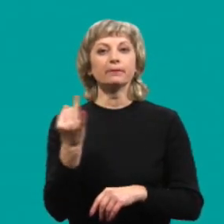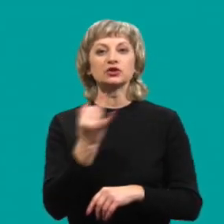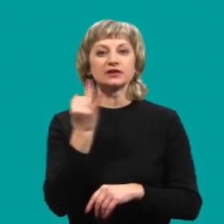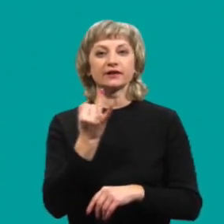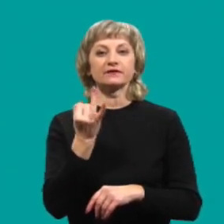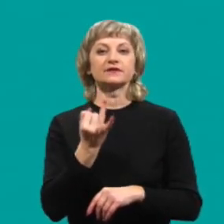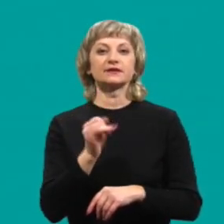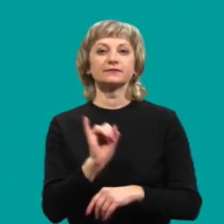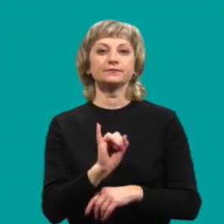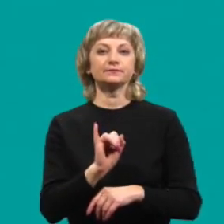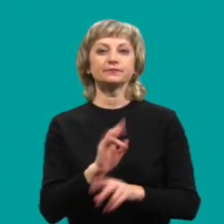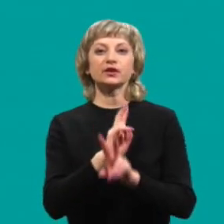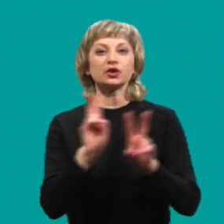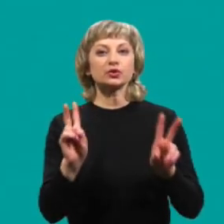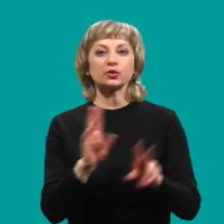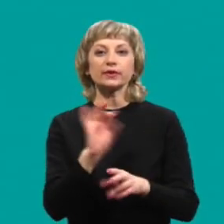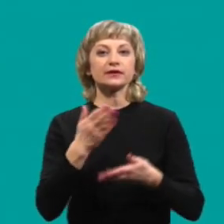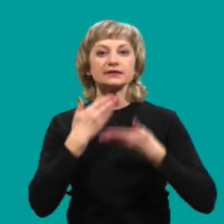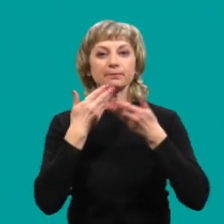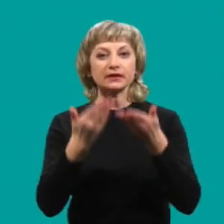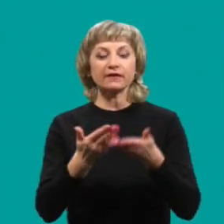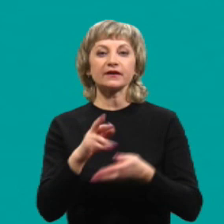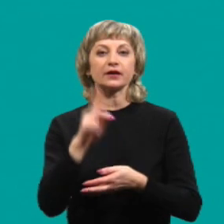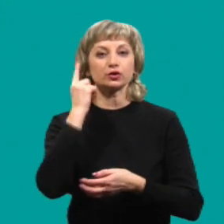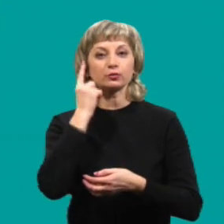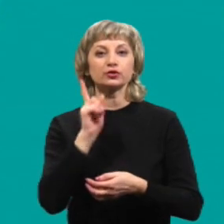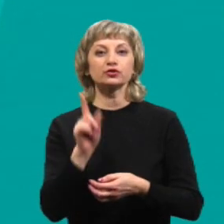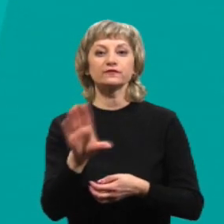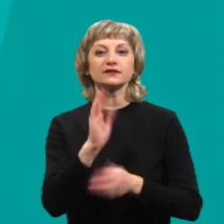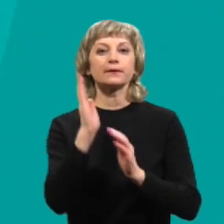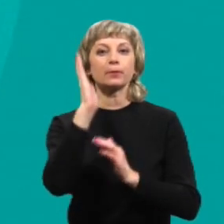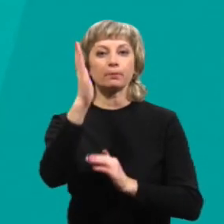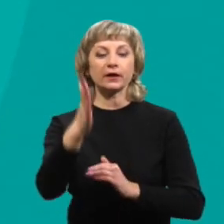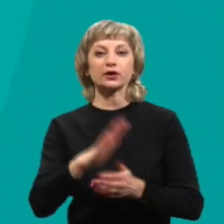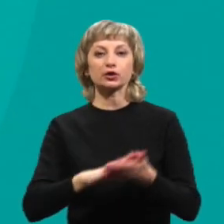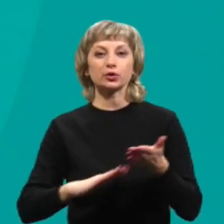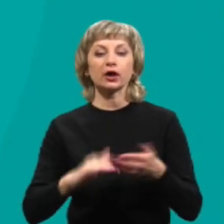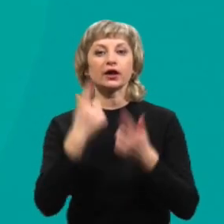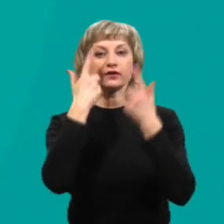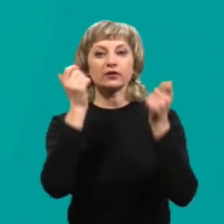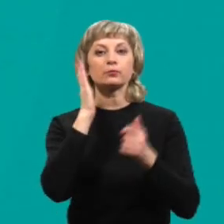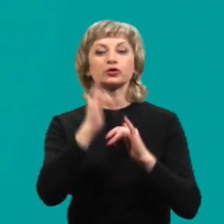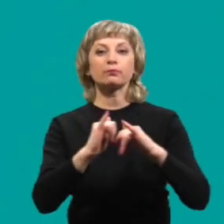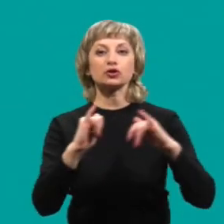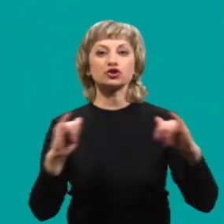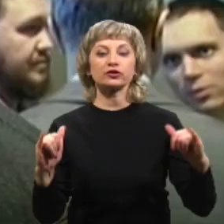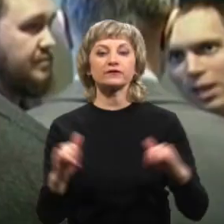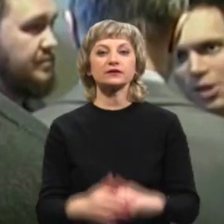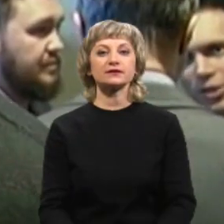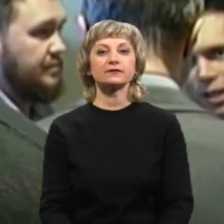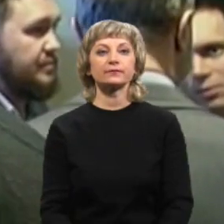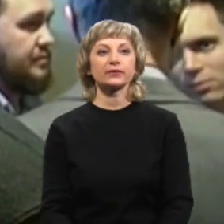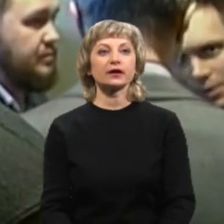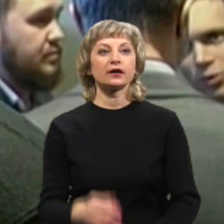поцікавився і ніхто не запитав. Але я думаю, що все попереду, інформація буде поширюватися. Ми